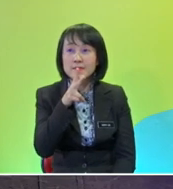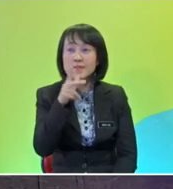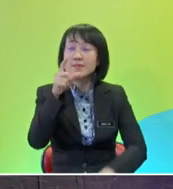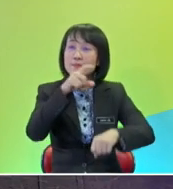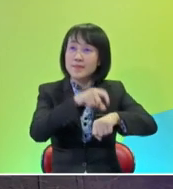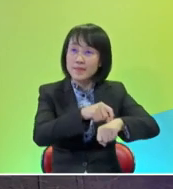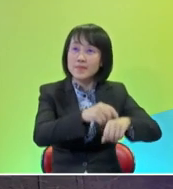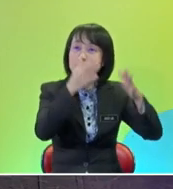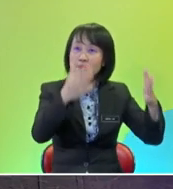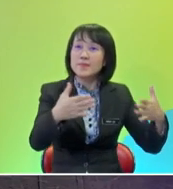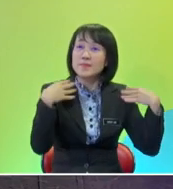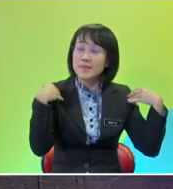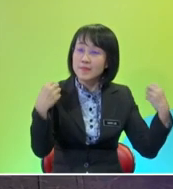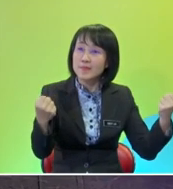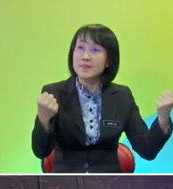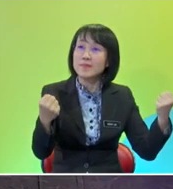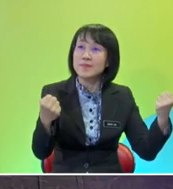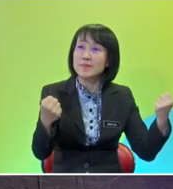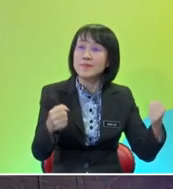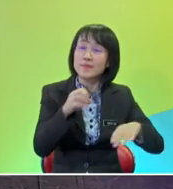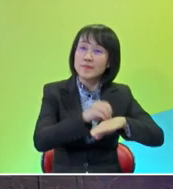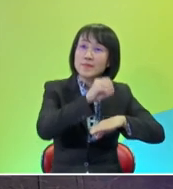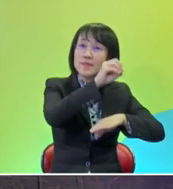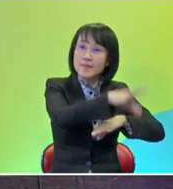menggigit orang sihat dan